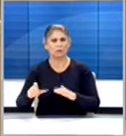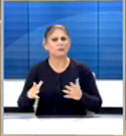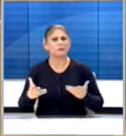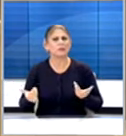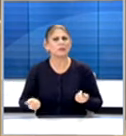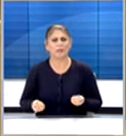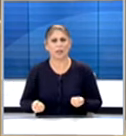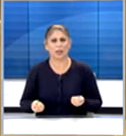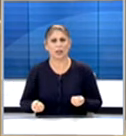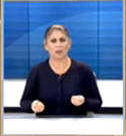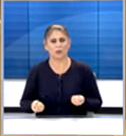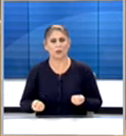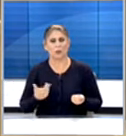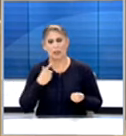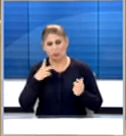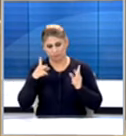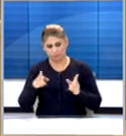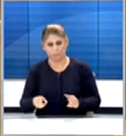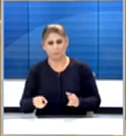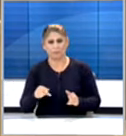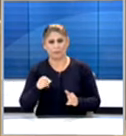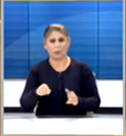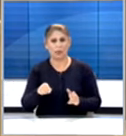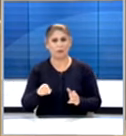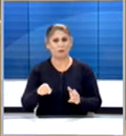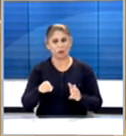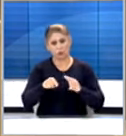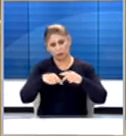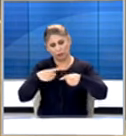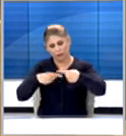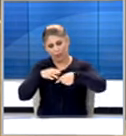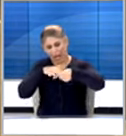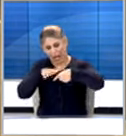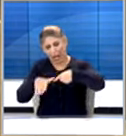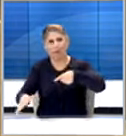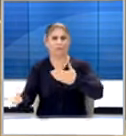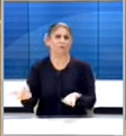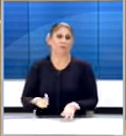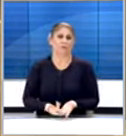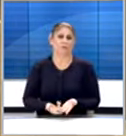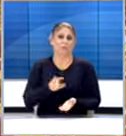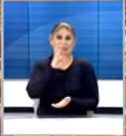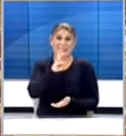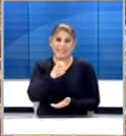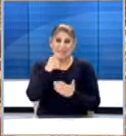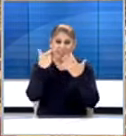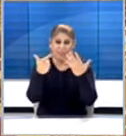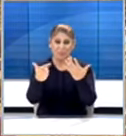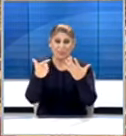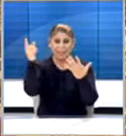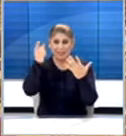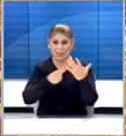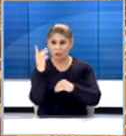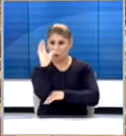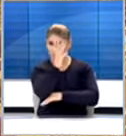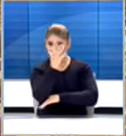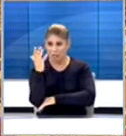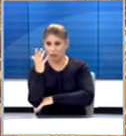κάνουμε για να σταματήσει αυτός ο κατήφορος όταν το 37% έχει